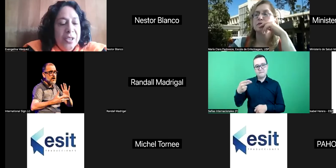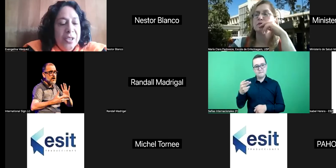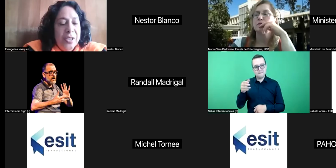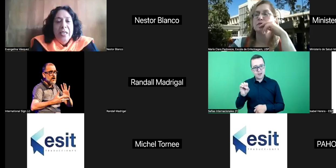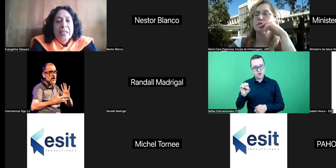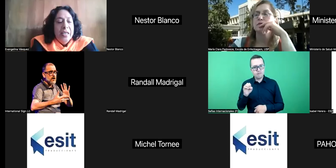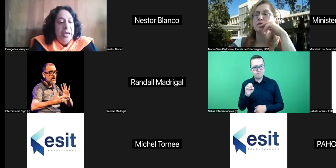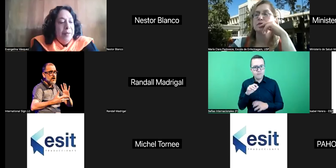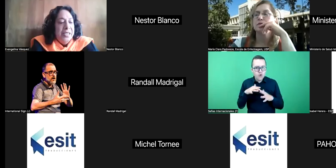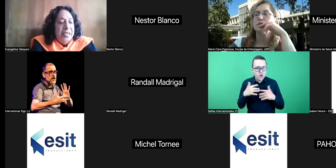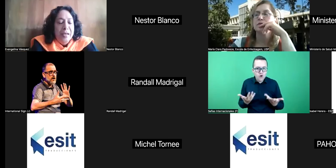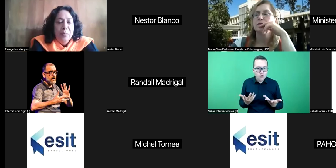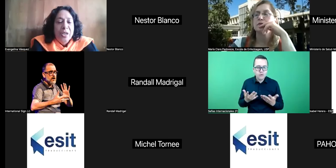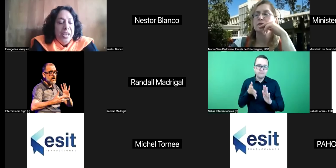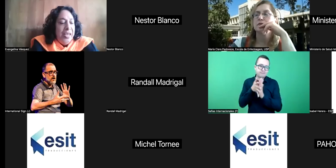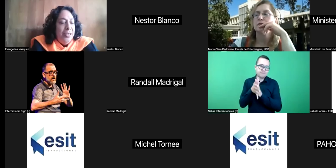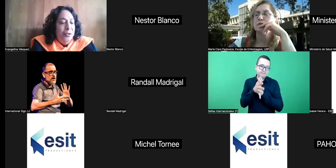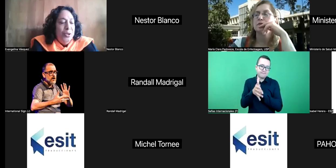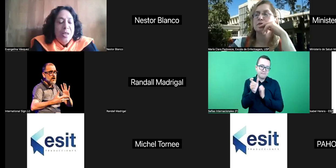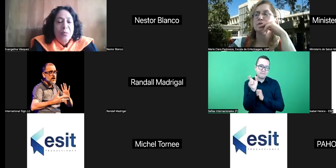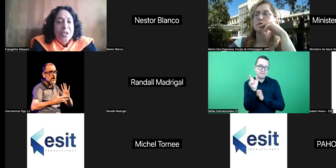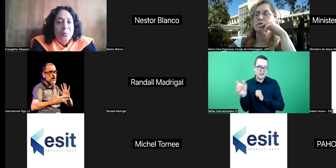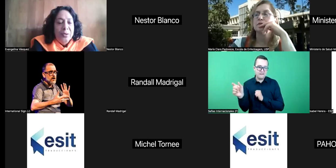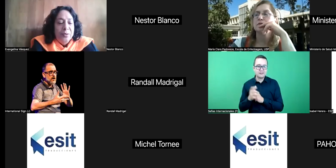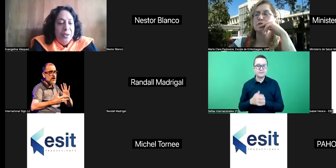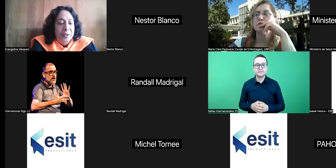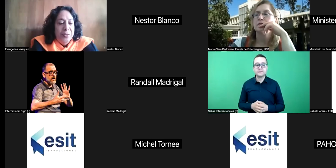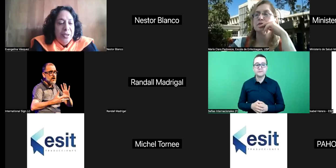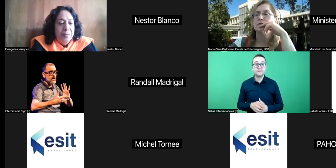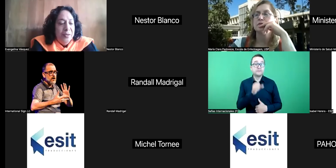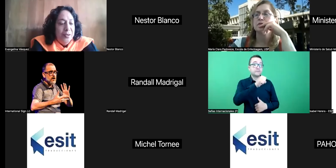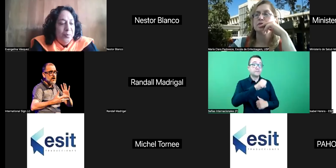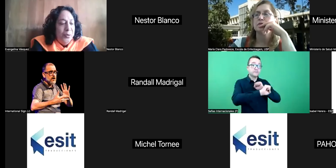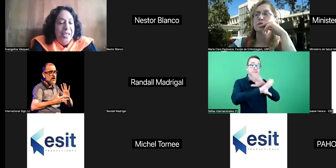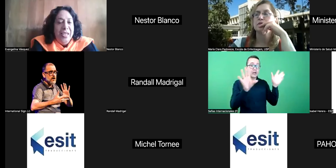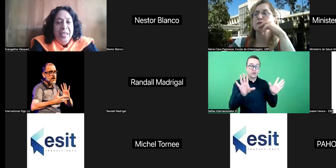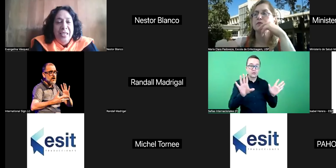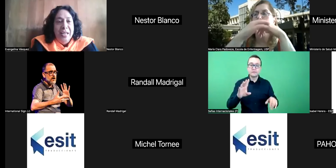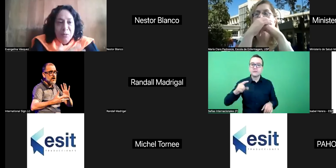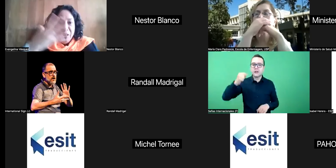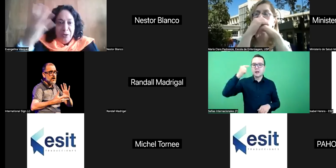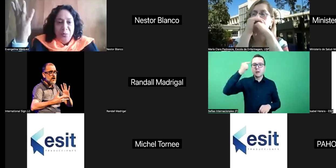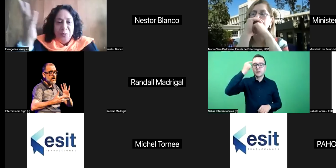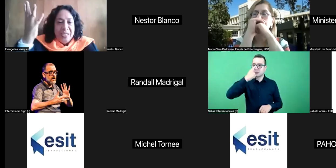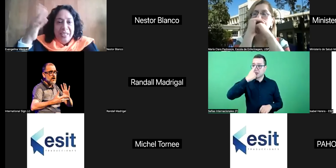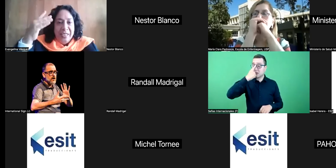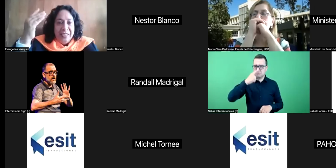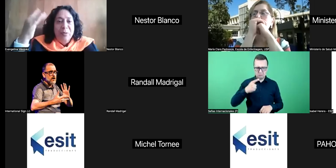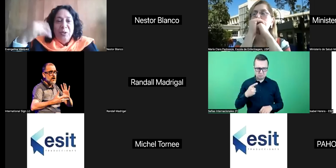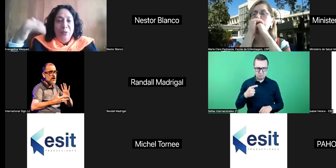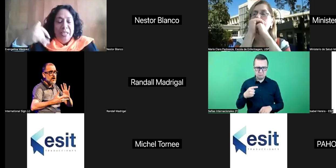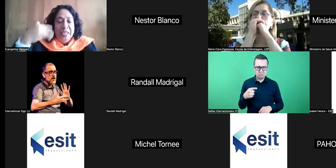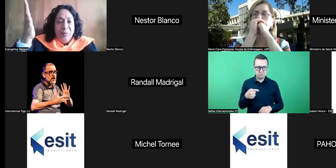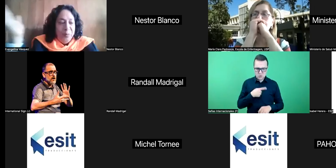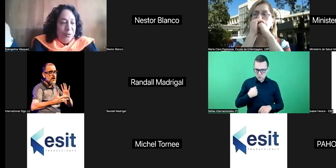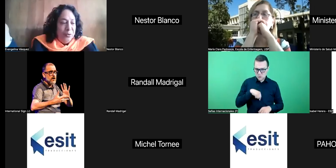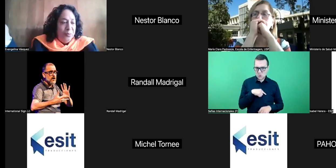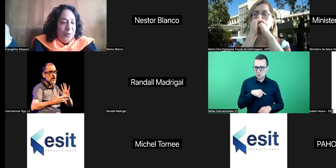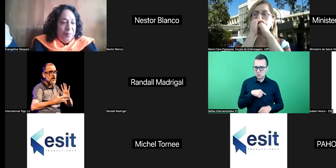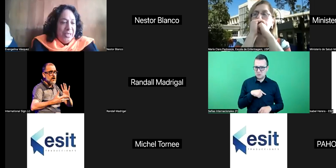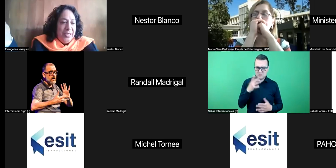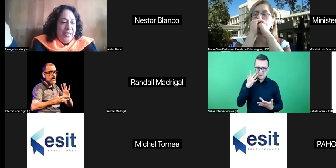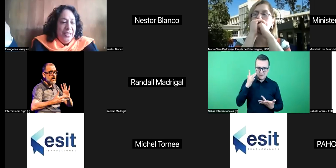autour des défis aussi. Parfois, nous croyons que nous ne sommes pas exposés à des événements adverses parce